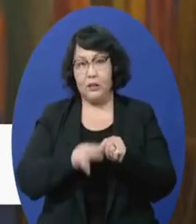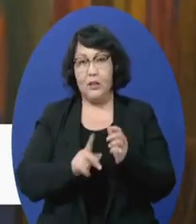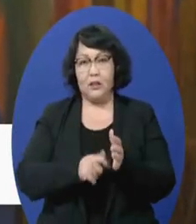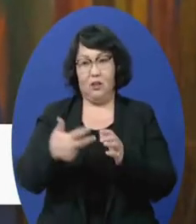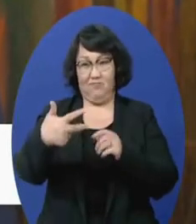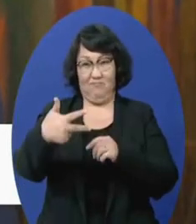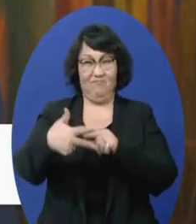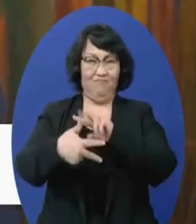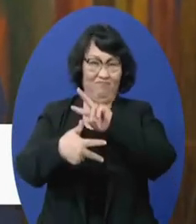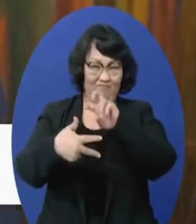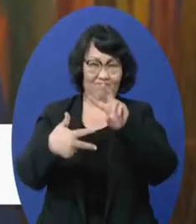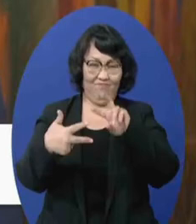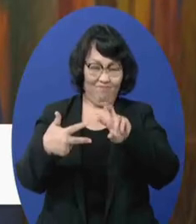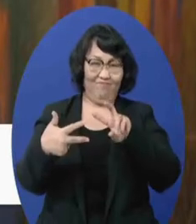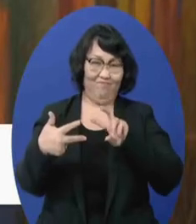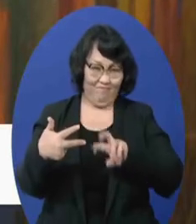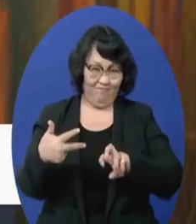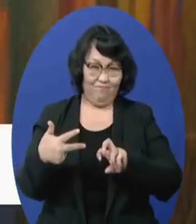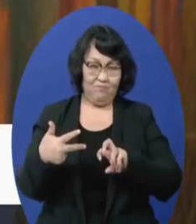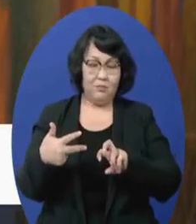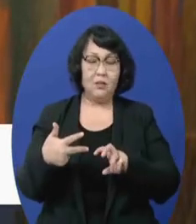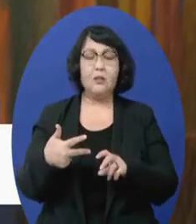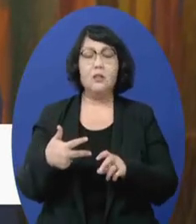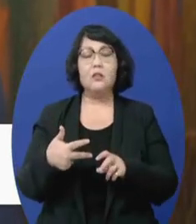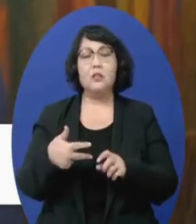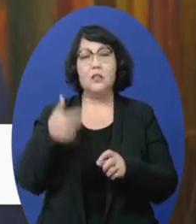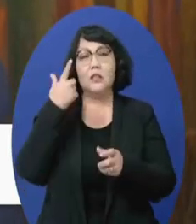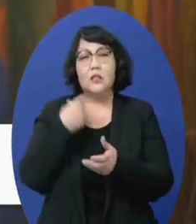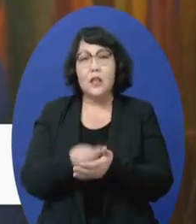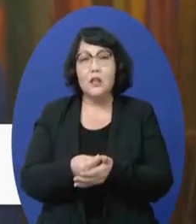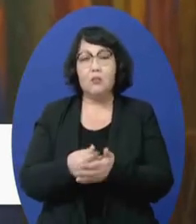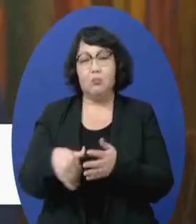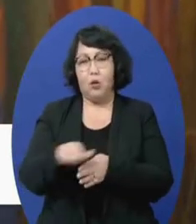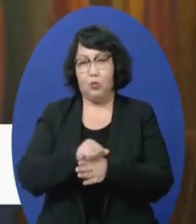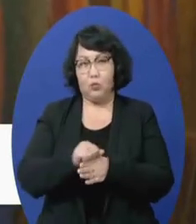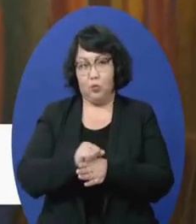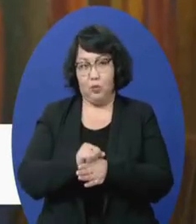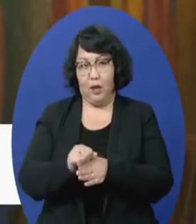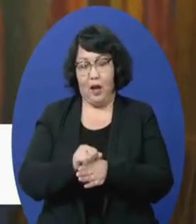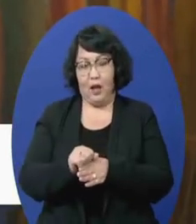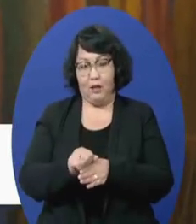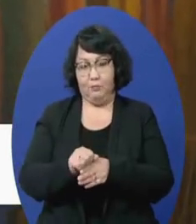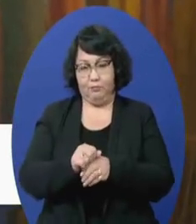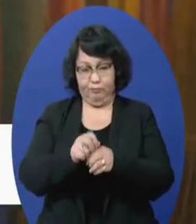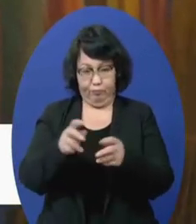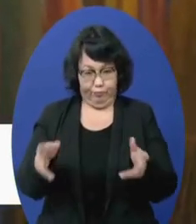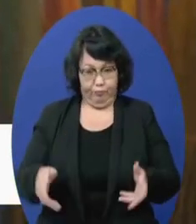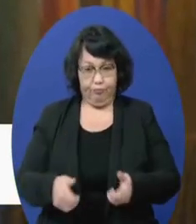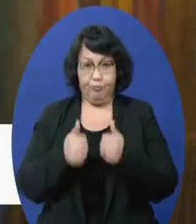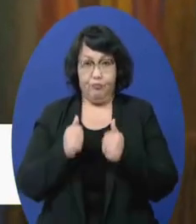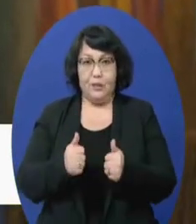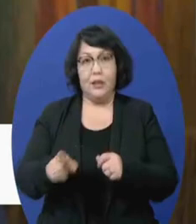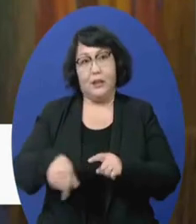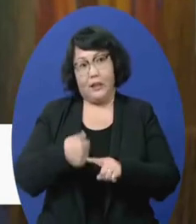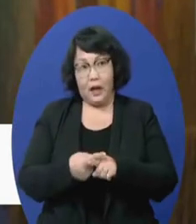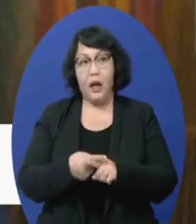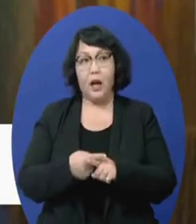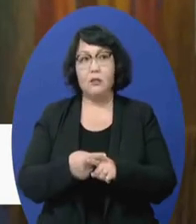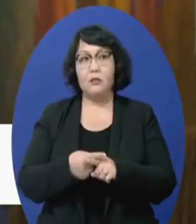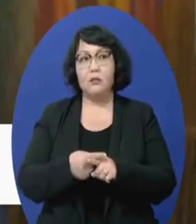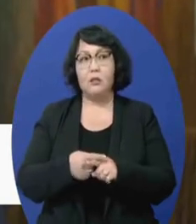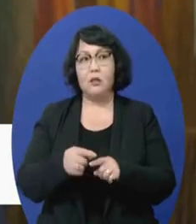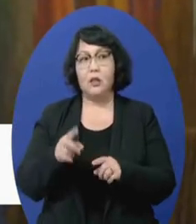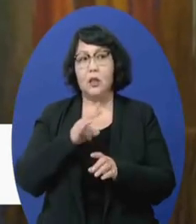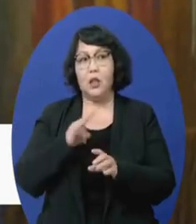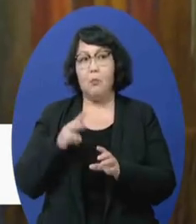асуудлыг судлаад санал боловсруулад дахиж одоо бүлгийн хурлаар яриад